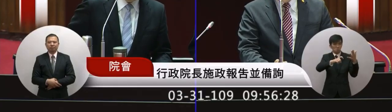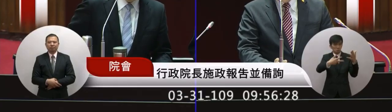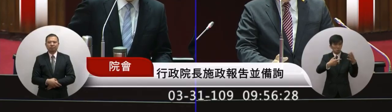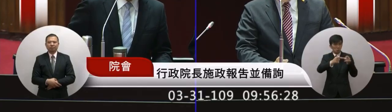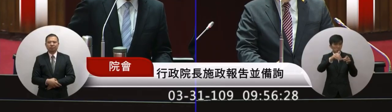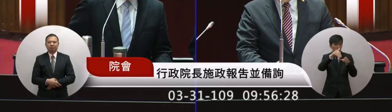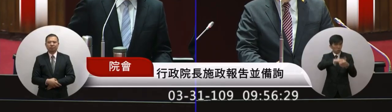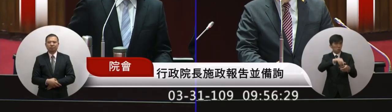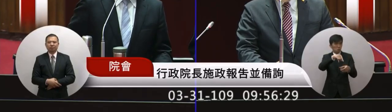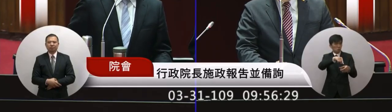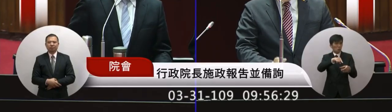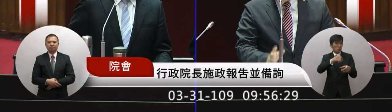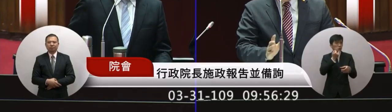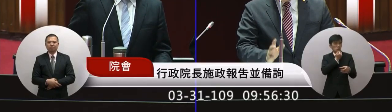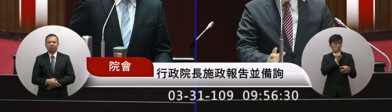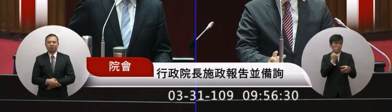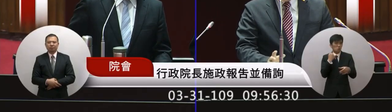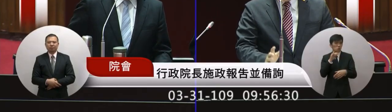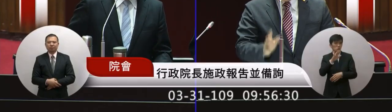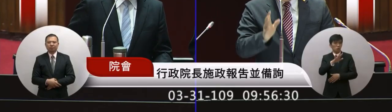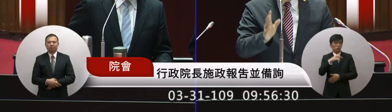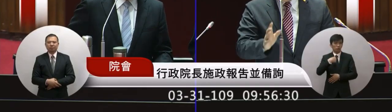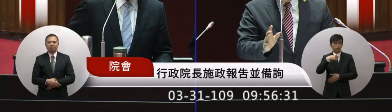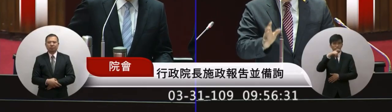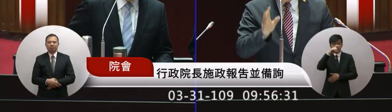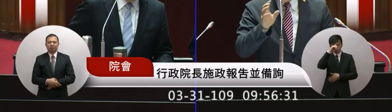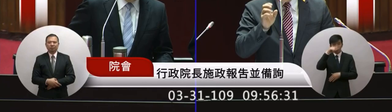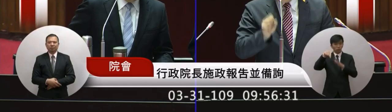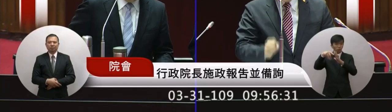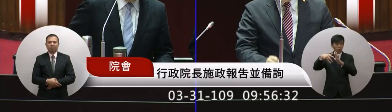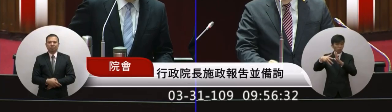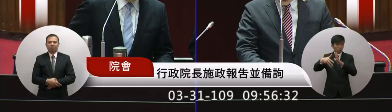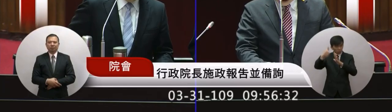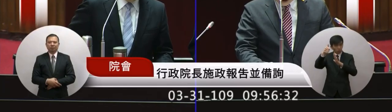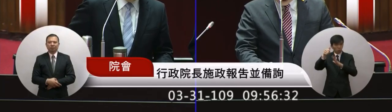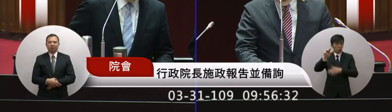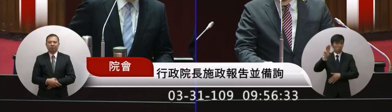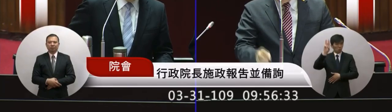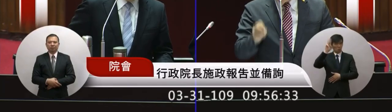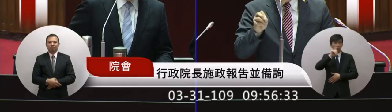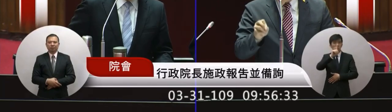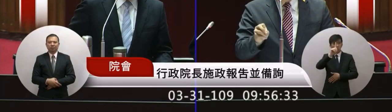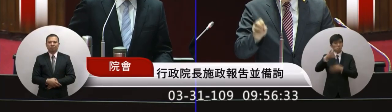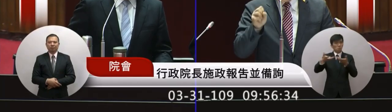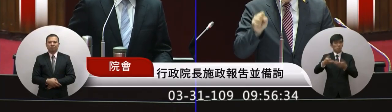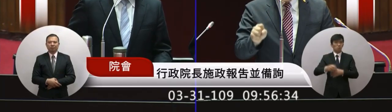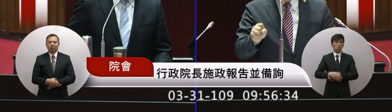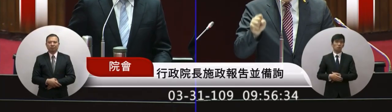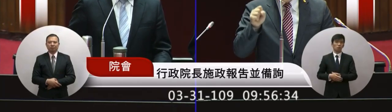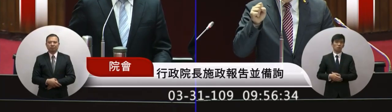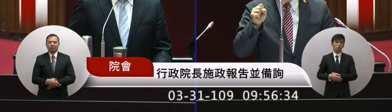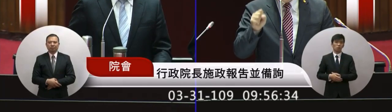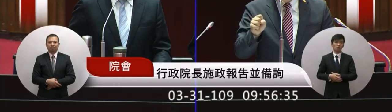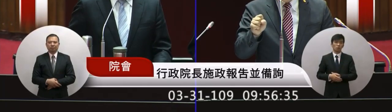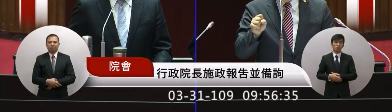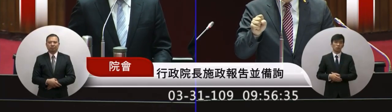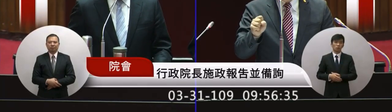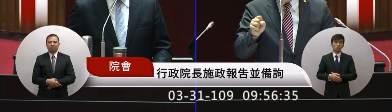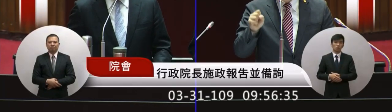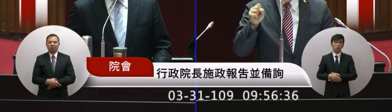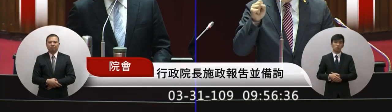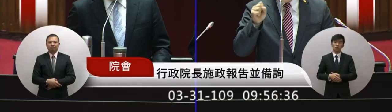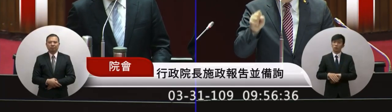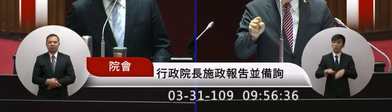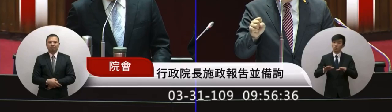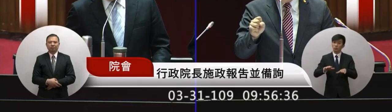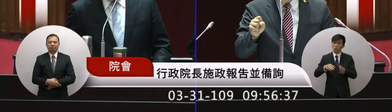投的时候，本席希望院长这边是不是可以承诺一件事情，就是说现在在核四